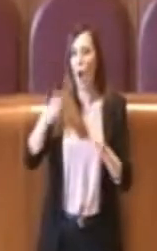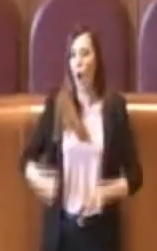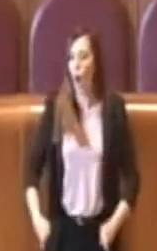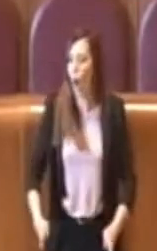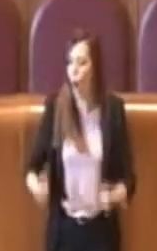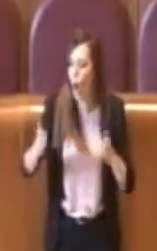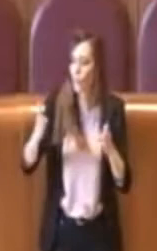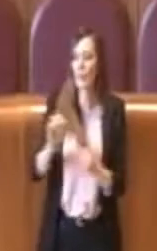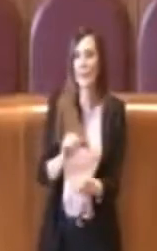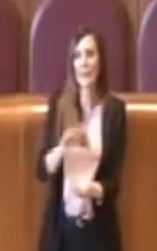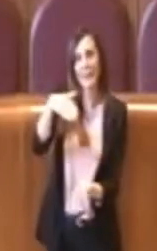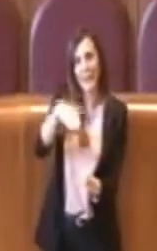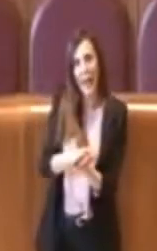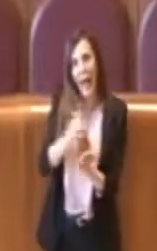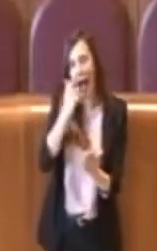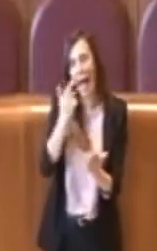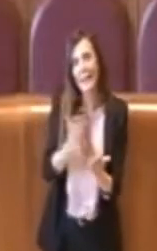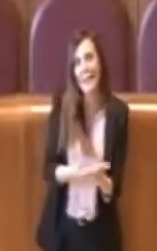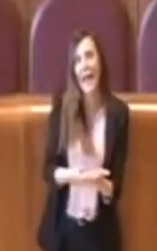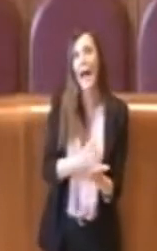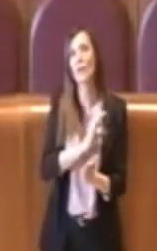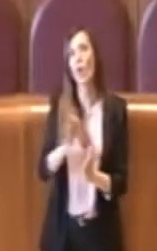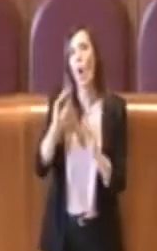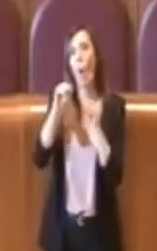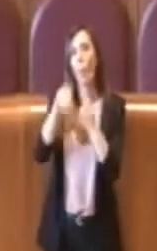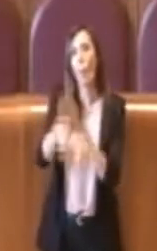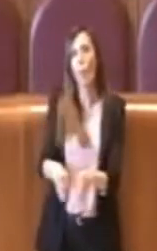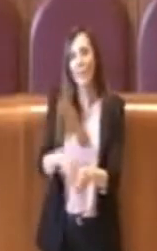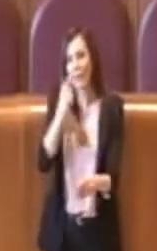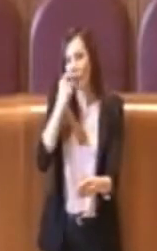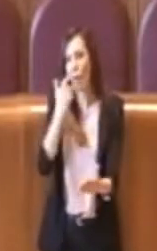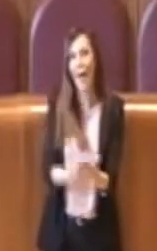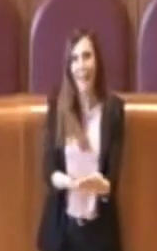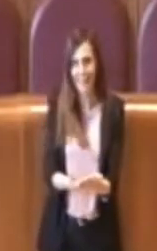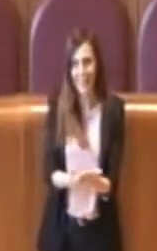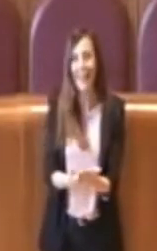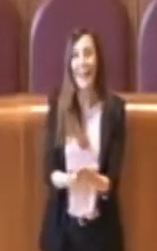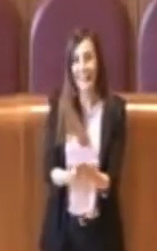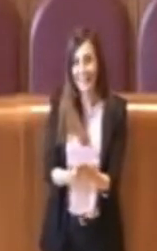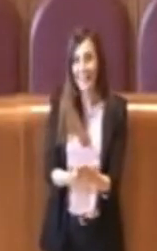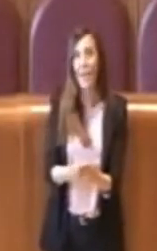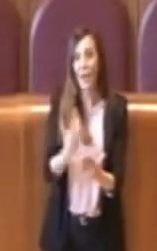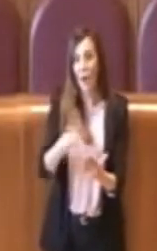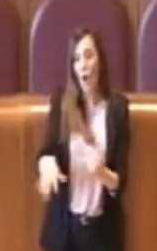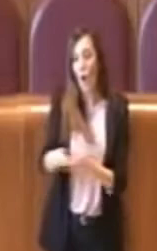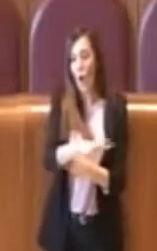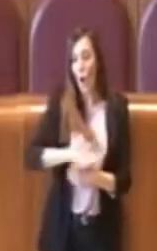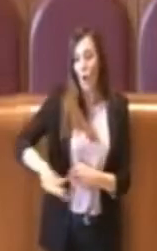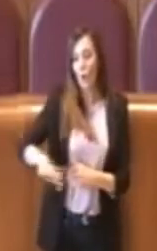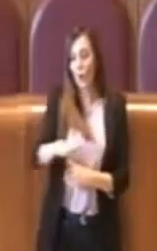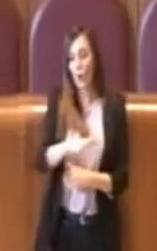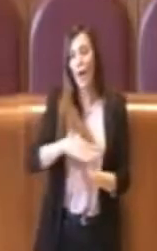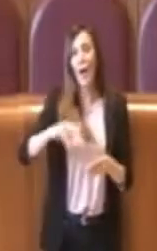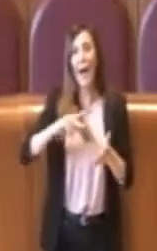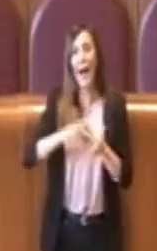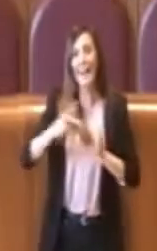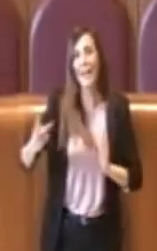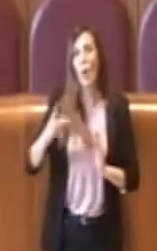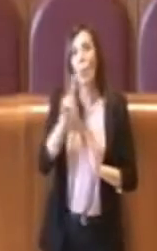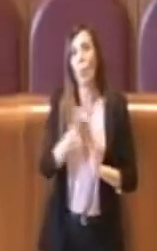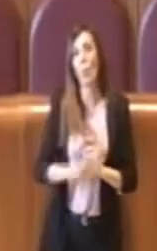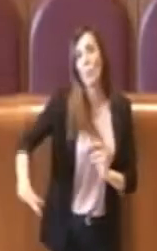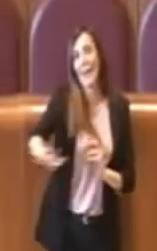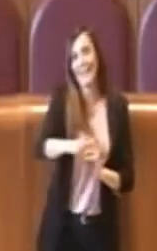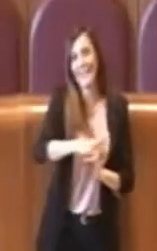contenitori, delle postazioni che si inseriscono nel contesto architettonico e urbanistico dei